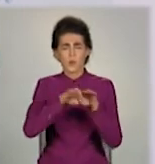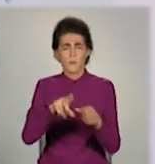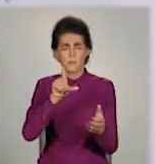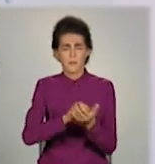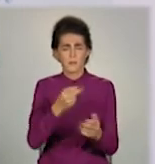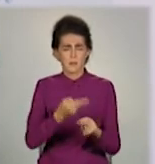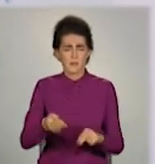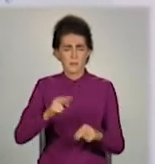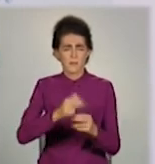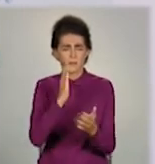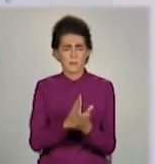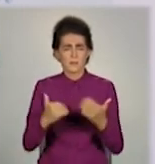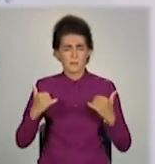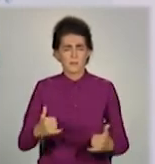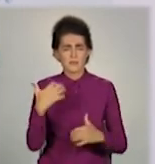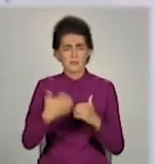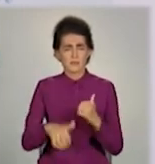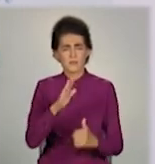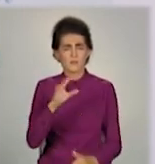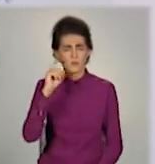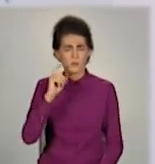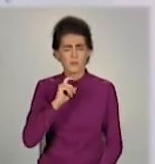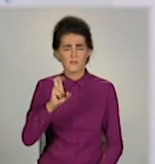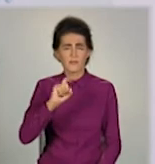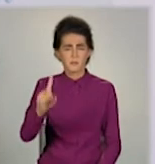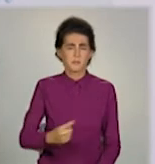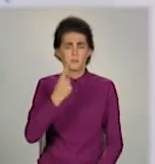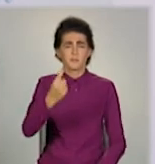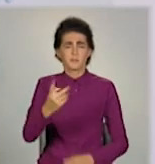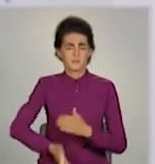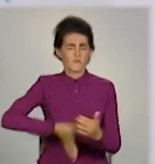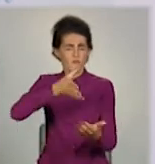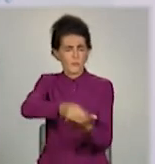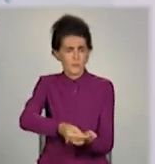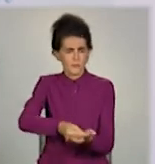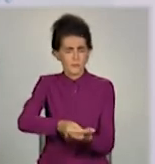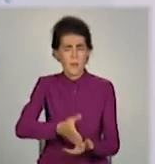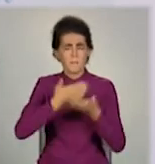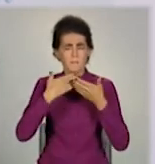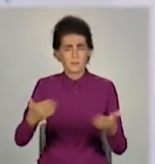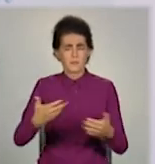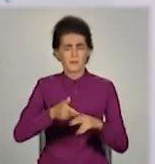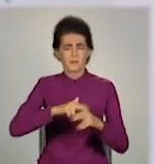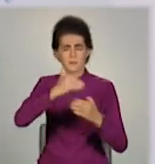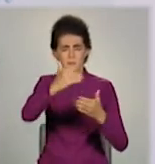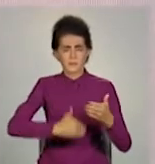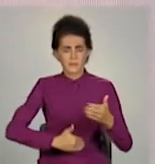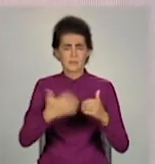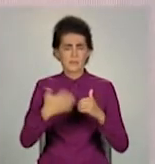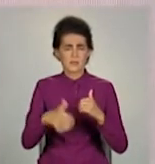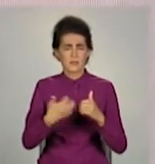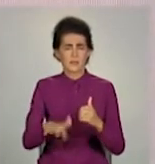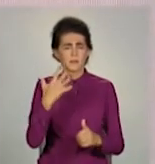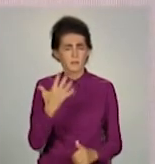на сьогодні є середня в Україні. Це перша виплата, а остання була б 7, а середня 5 тисяч.